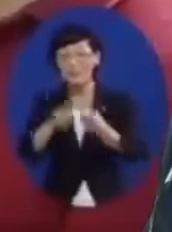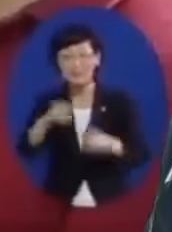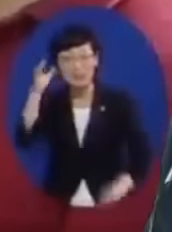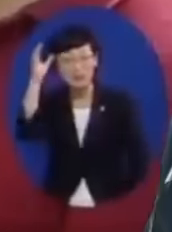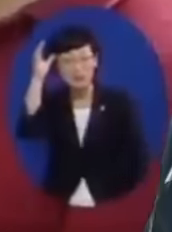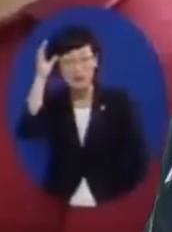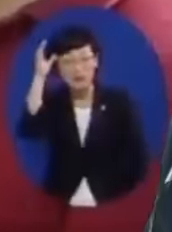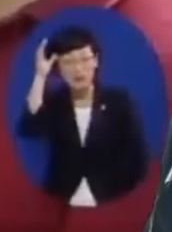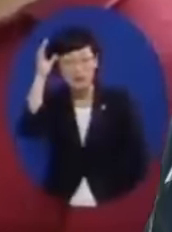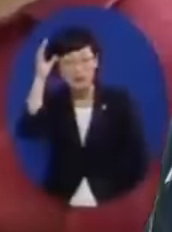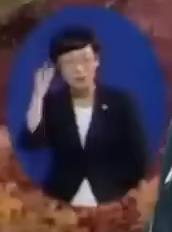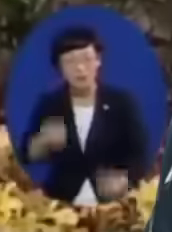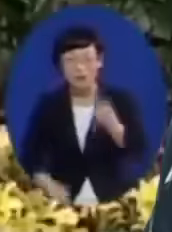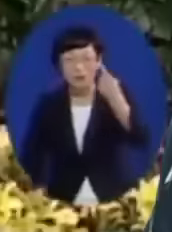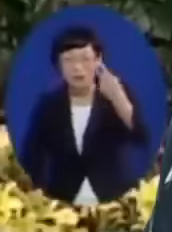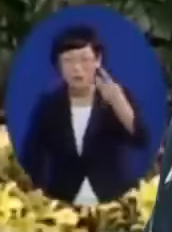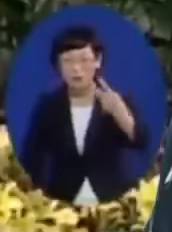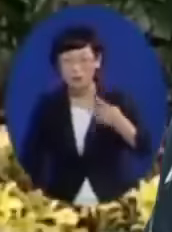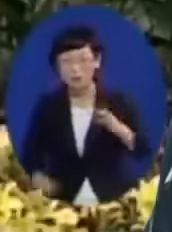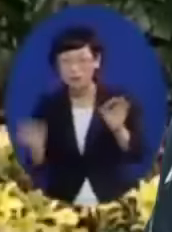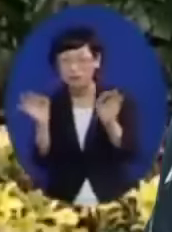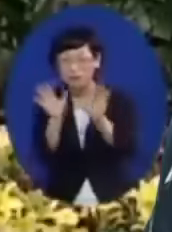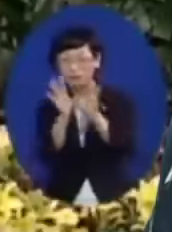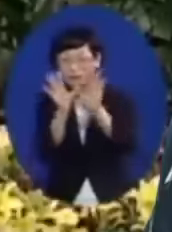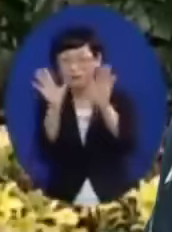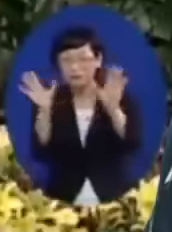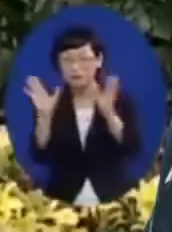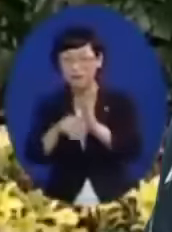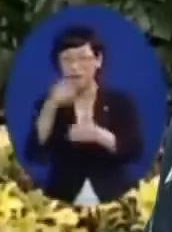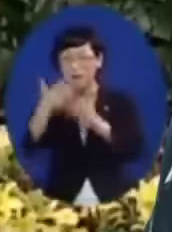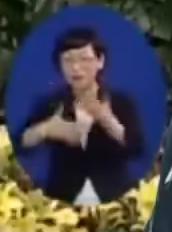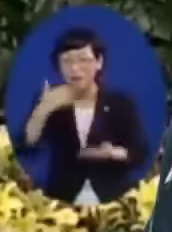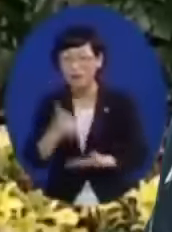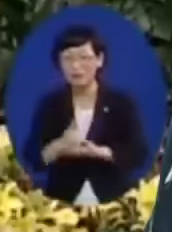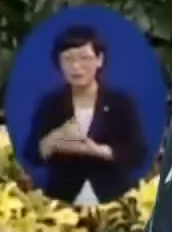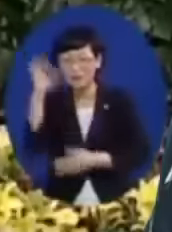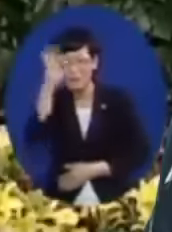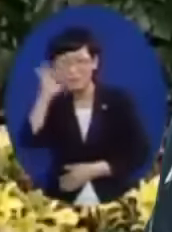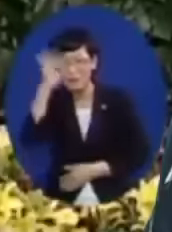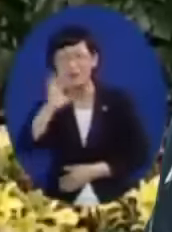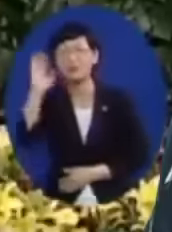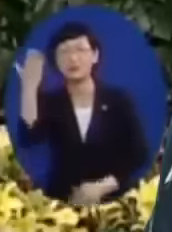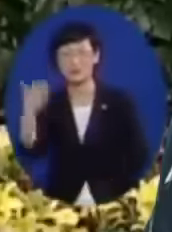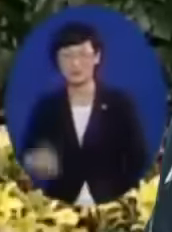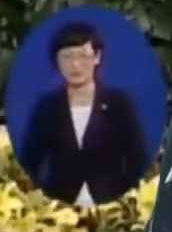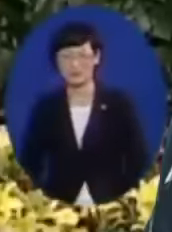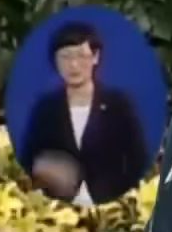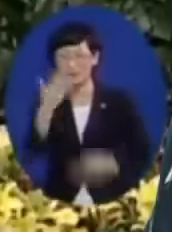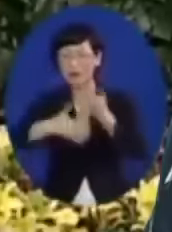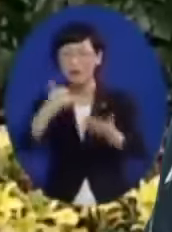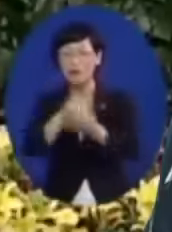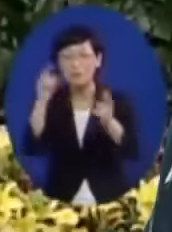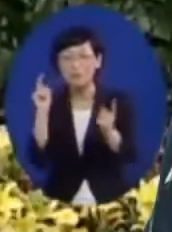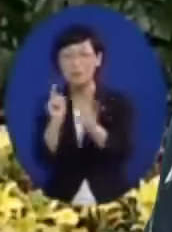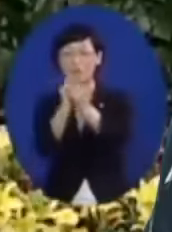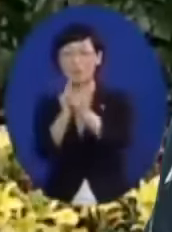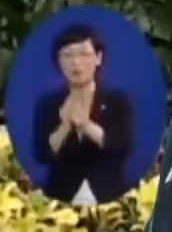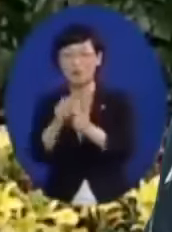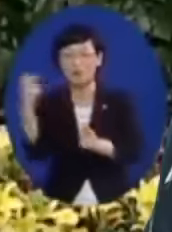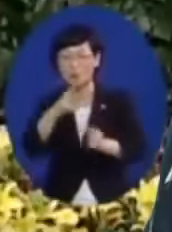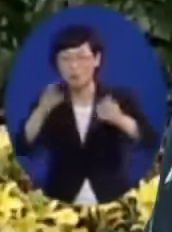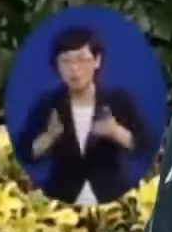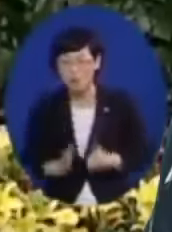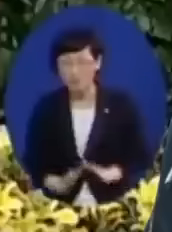기대가 하나둘 사라져갈 때 우리는 하나님을 찾아야 되는 것입니다. 하나님을 만나서 거듭나게